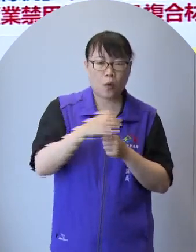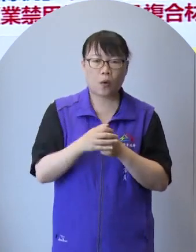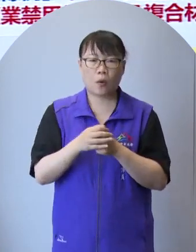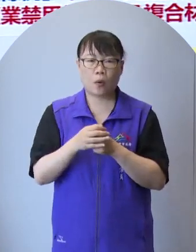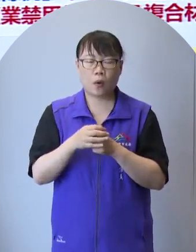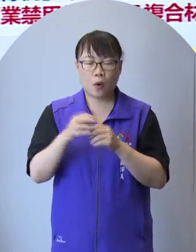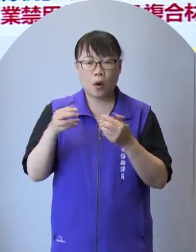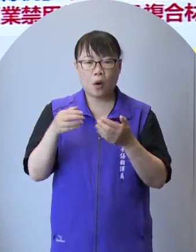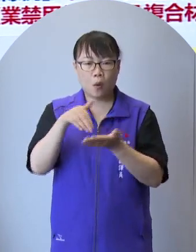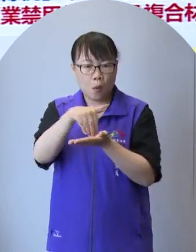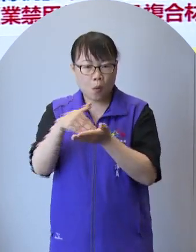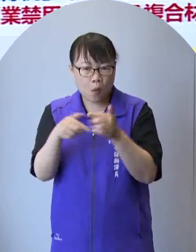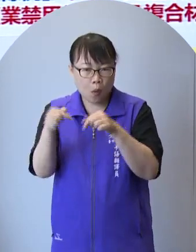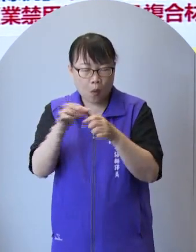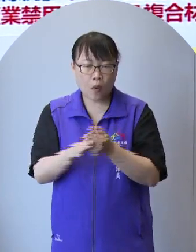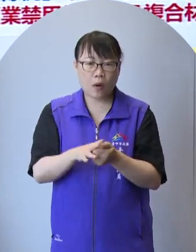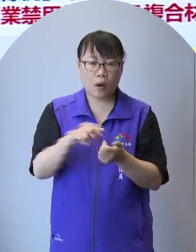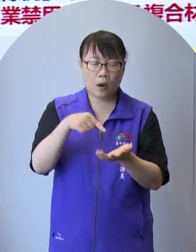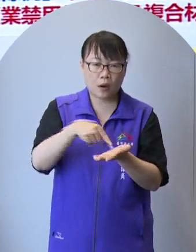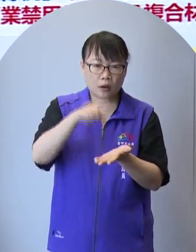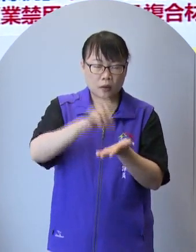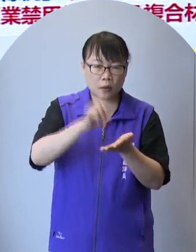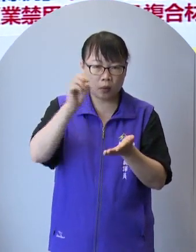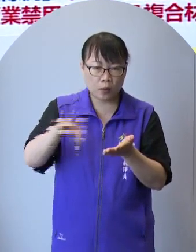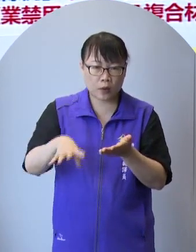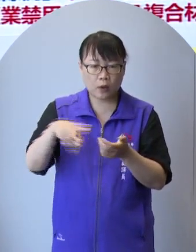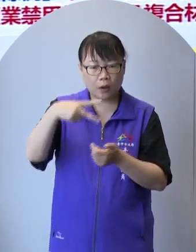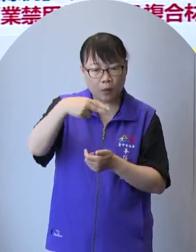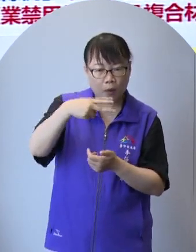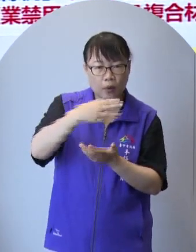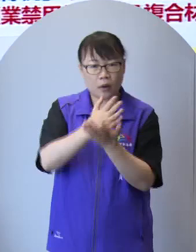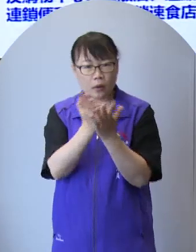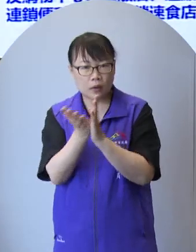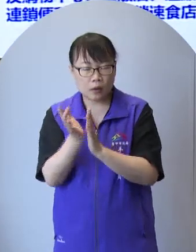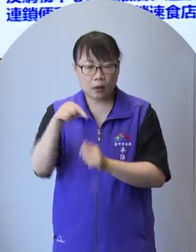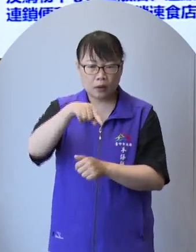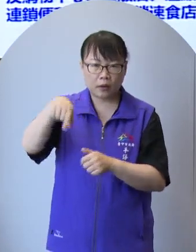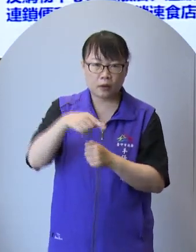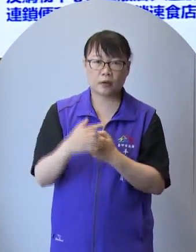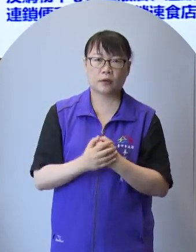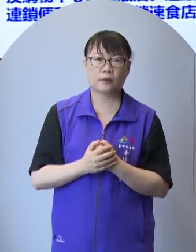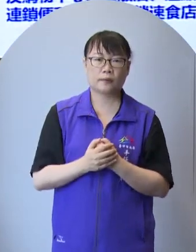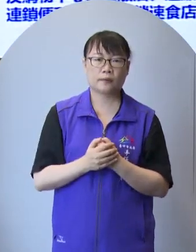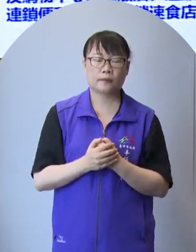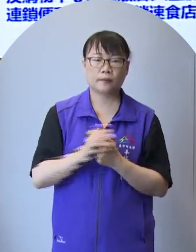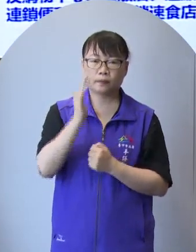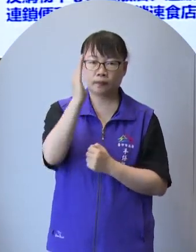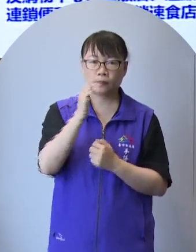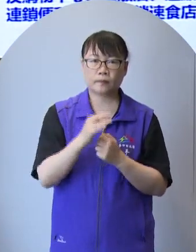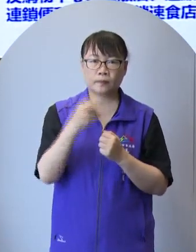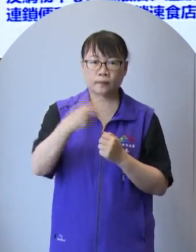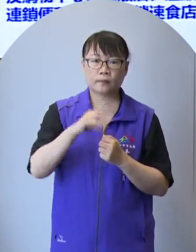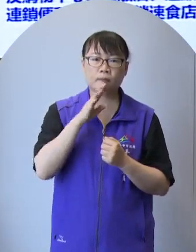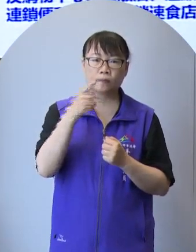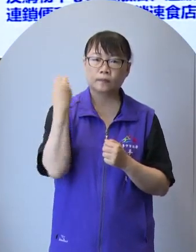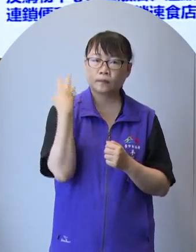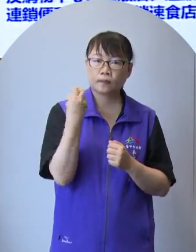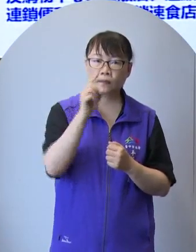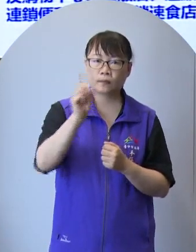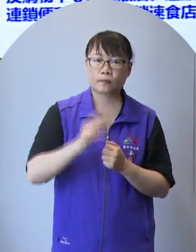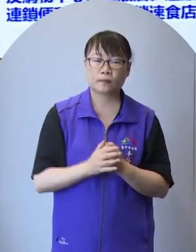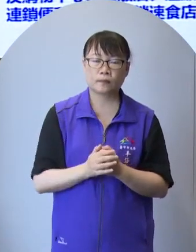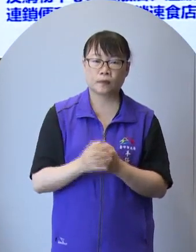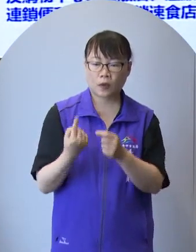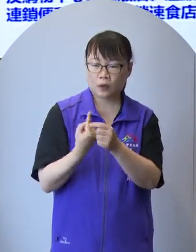洗餐具的扩大管制，还有刚才提到了宝丽龙的管制。好，我们再看了，那最新的这一个部分是在